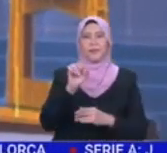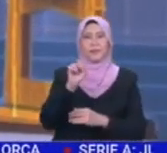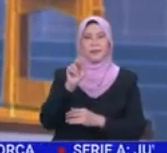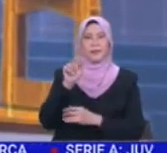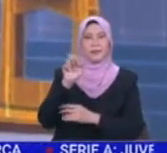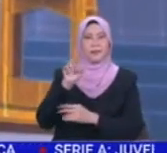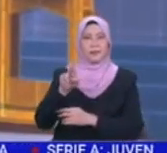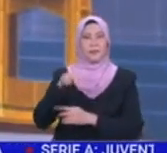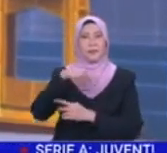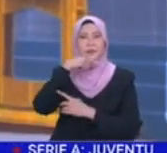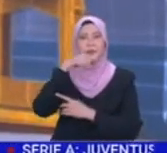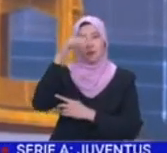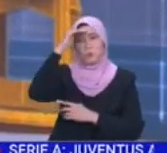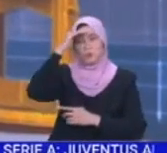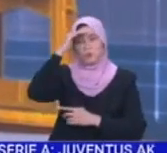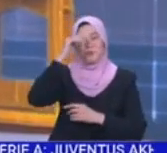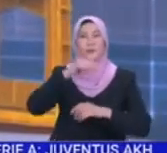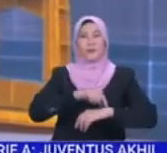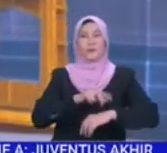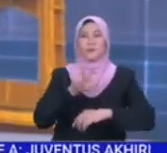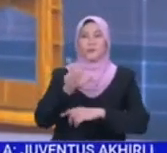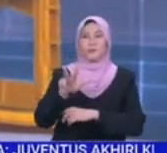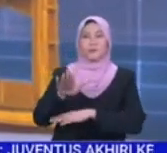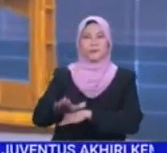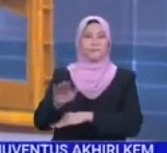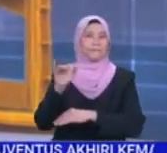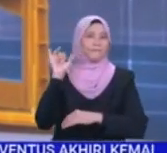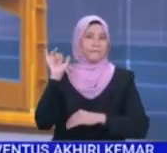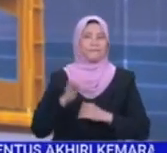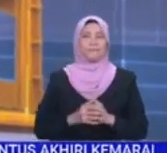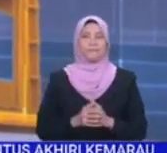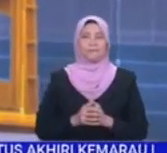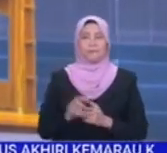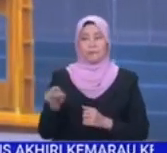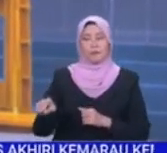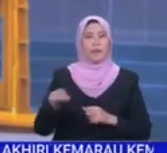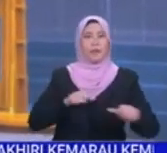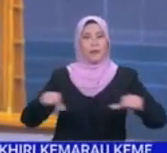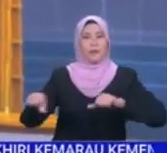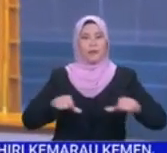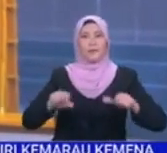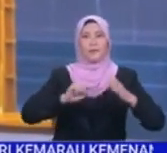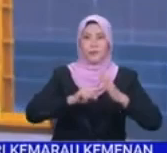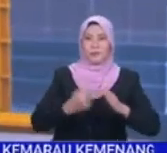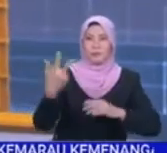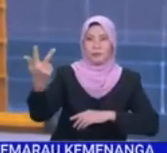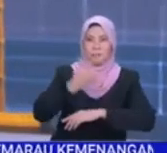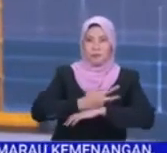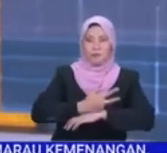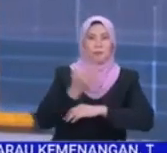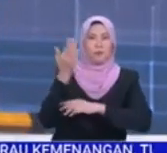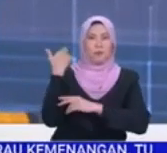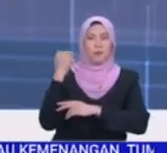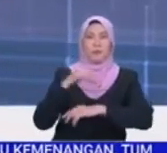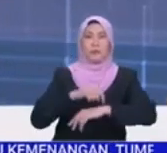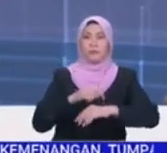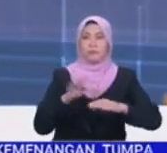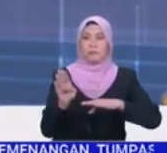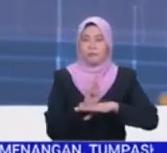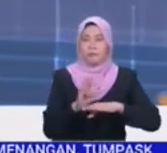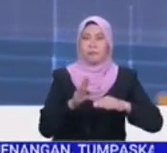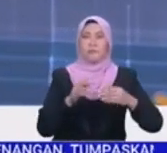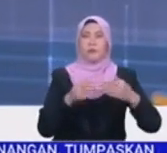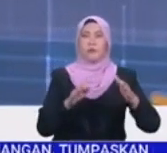Puteri, Johor Bahru, Johor 3 petang semalam. Mereka dipercayai aktif sejak 3 hari lalu dengan waktu operasi